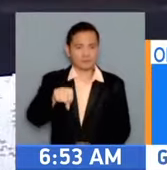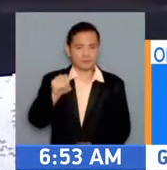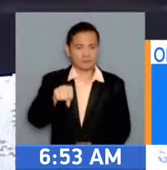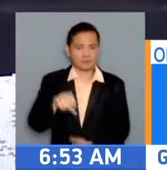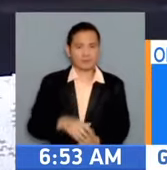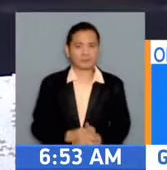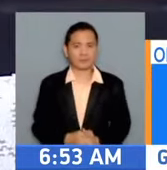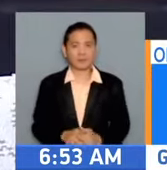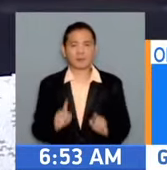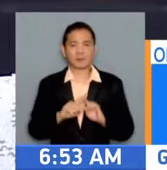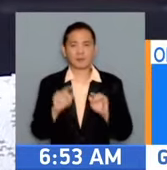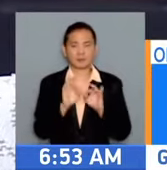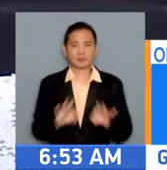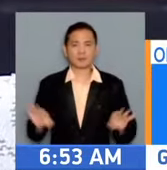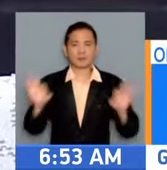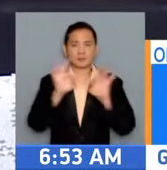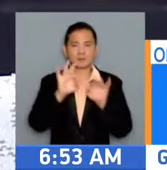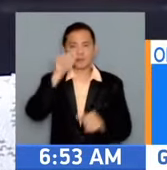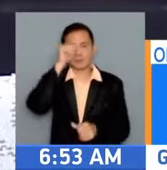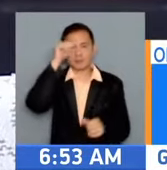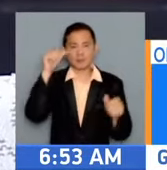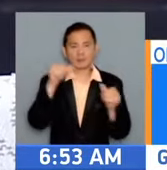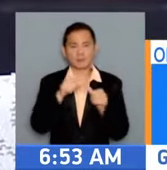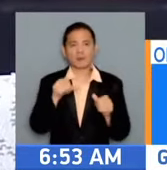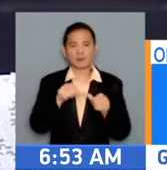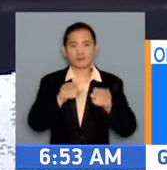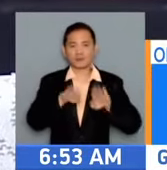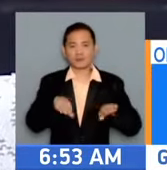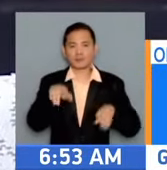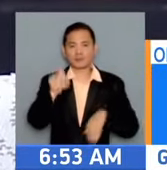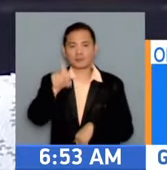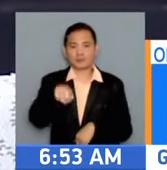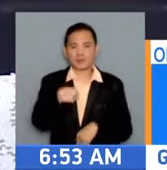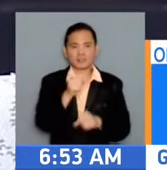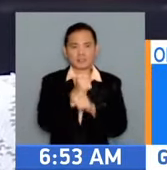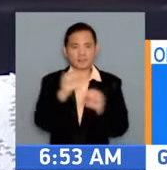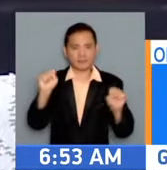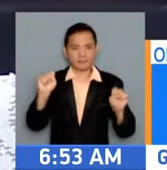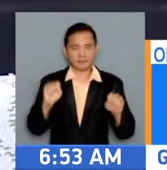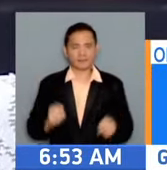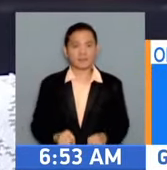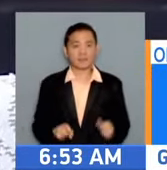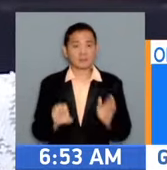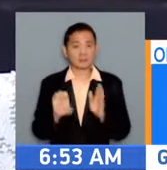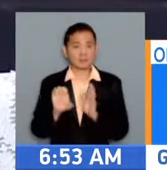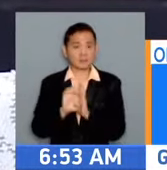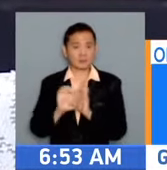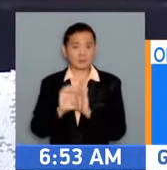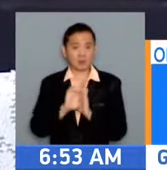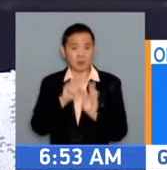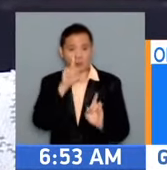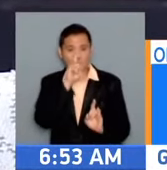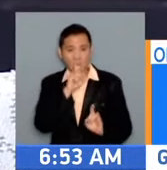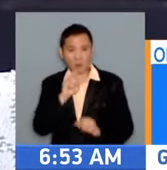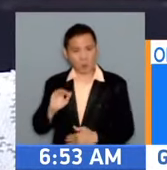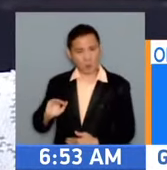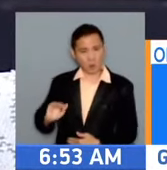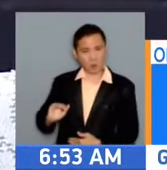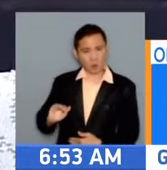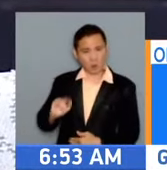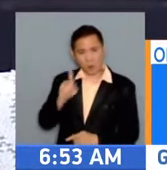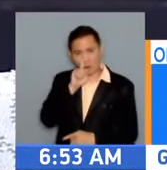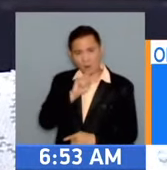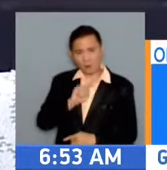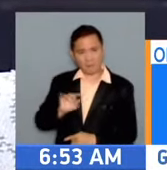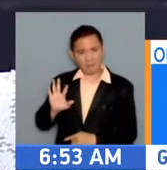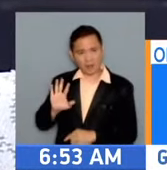na yung kaligtasan ng ating mga bata, particularly yung mga toddler, ay dapat ilagay natin na as priority. No?